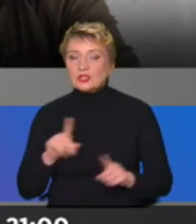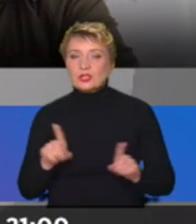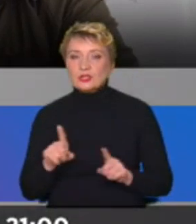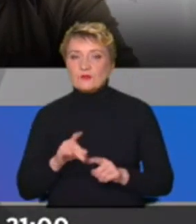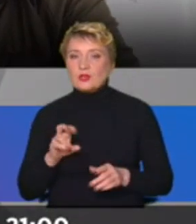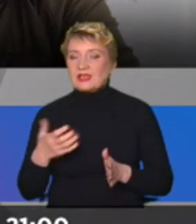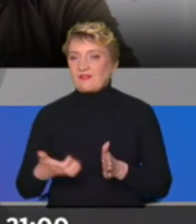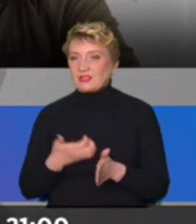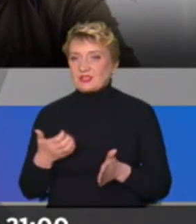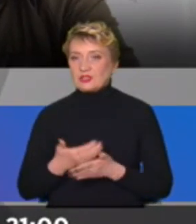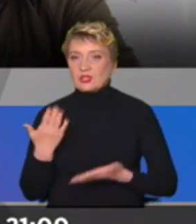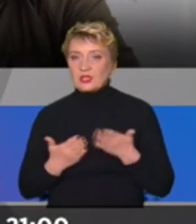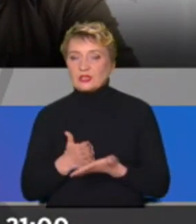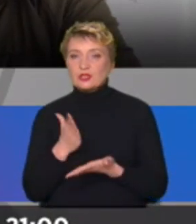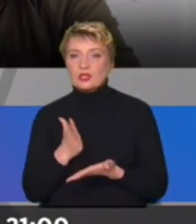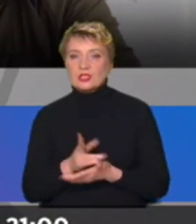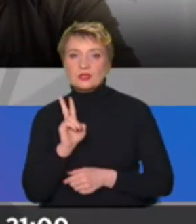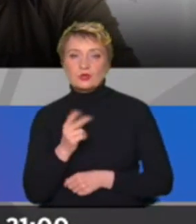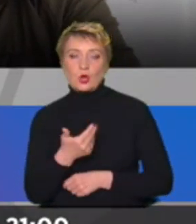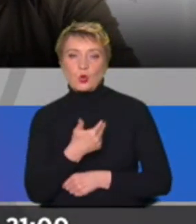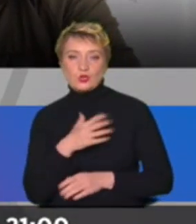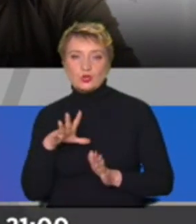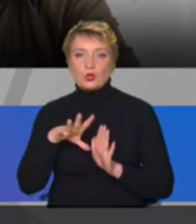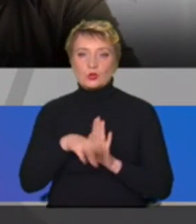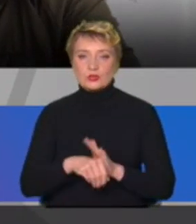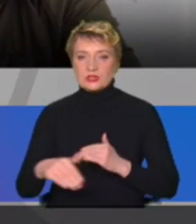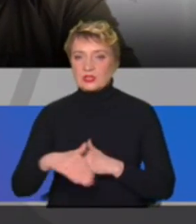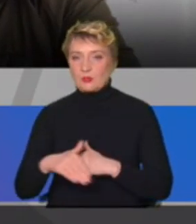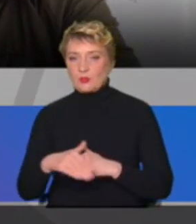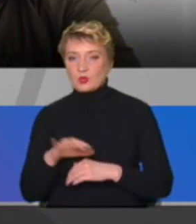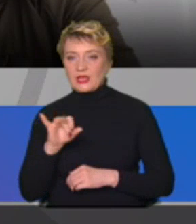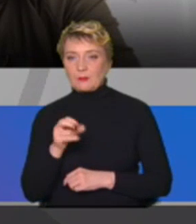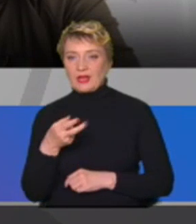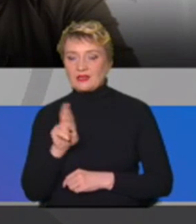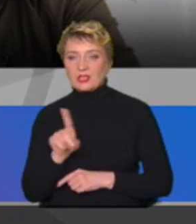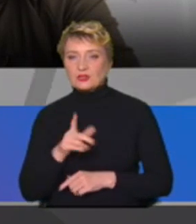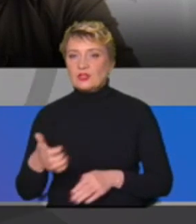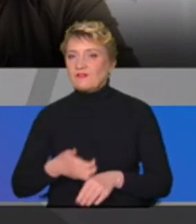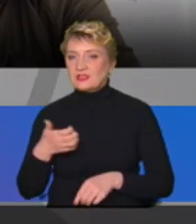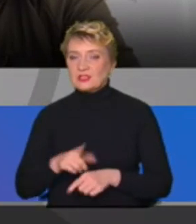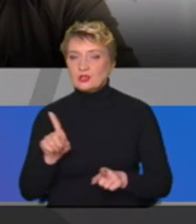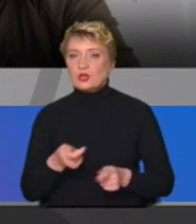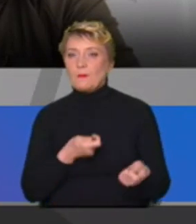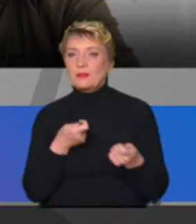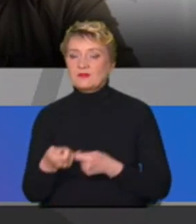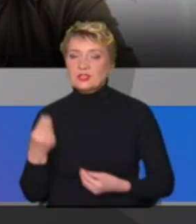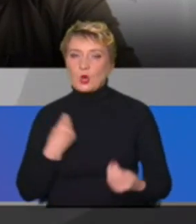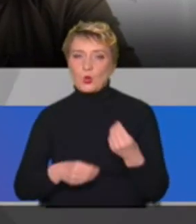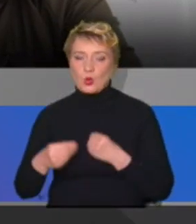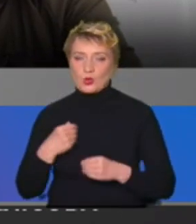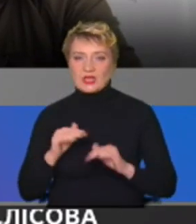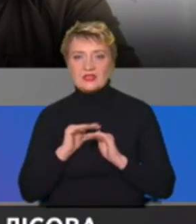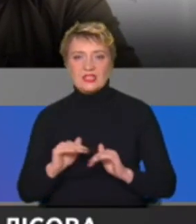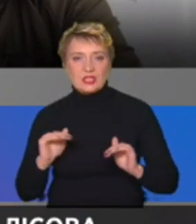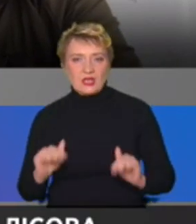не вистачати. Якщо є ще хтось, хто хоче долучитися до допомоги Ірпеню, чого не вистачає, що привезти? Одяг, дитячий,